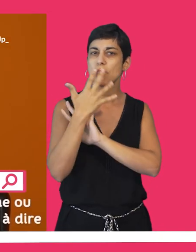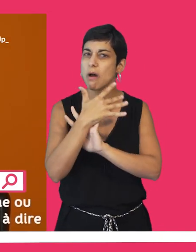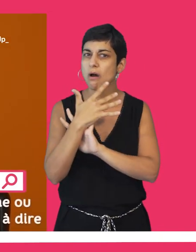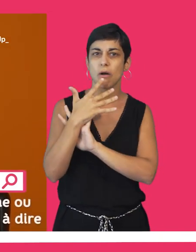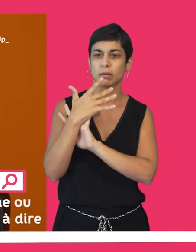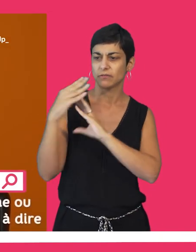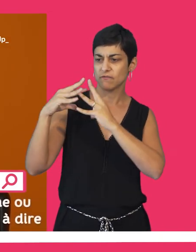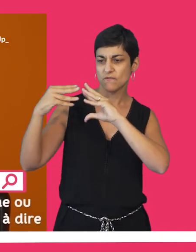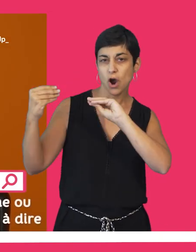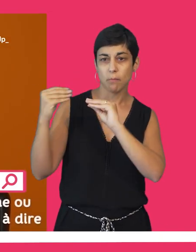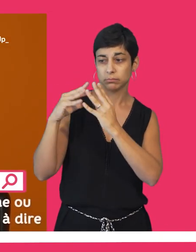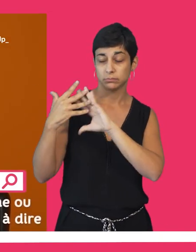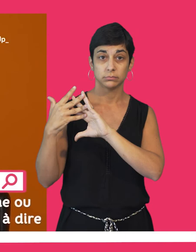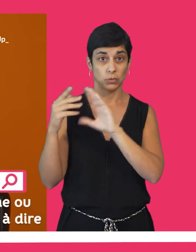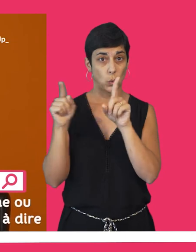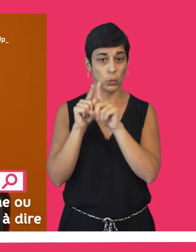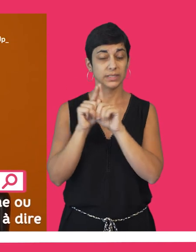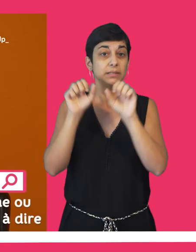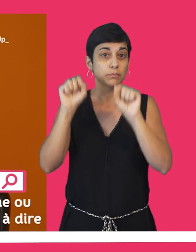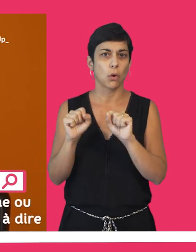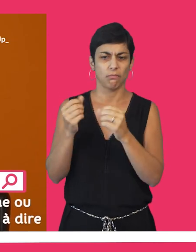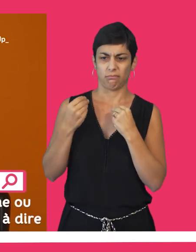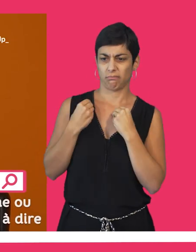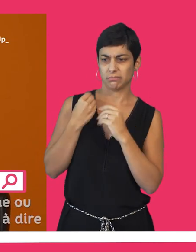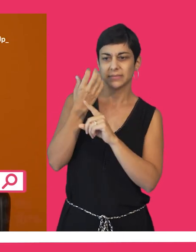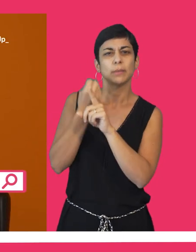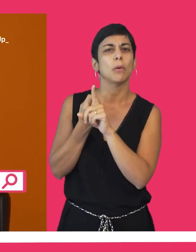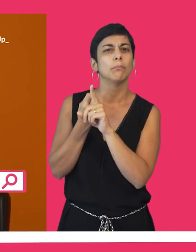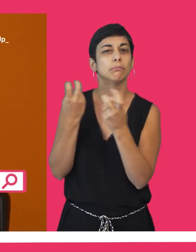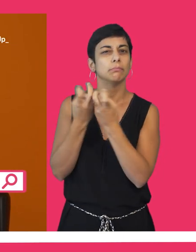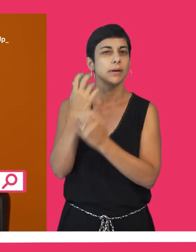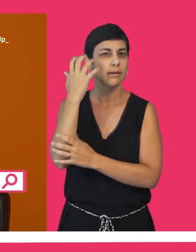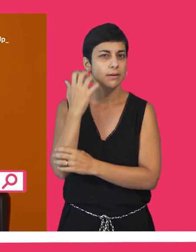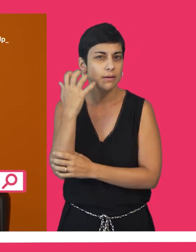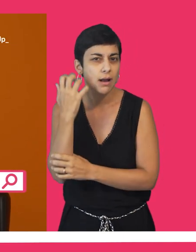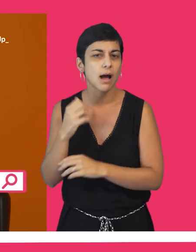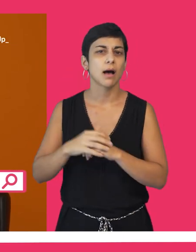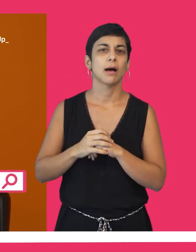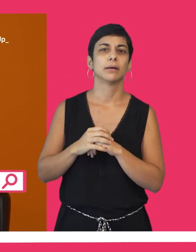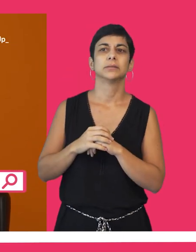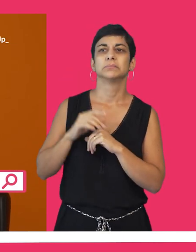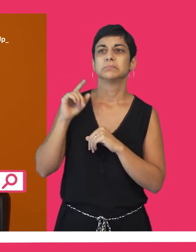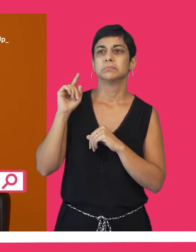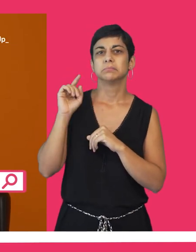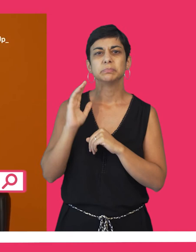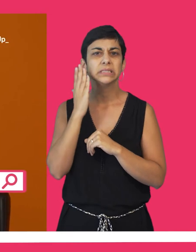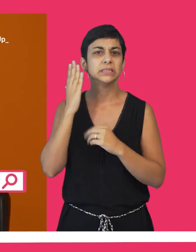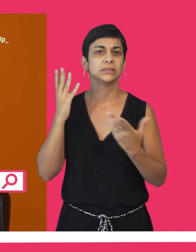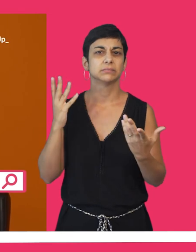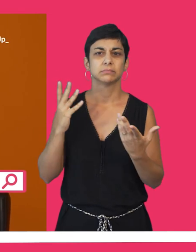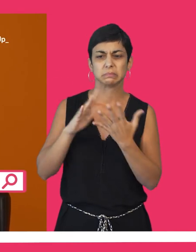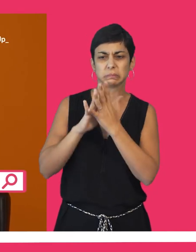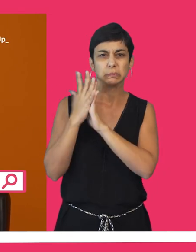modifier en couleur, à se modifier en forme ou à devenir ce qu'on appelle symptomatique, c'est-à-dire il se met à gratter, il se met à